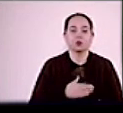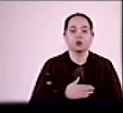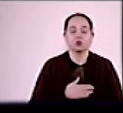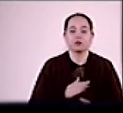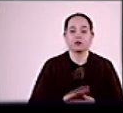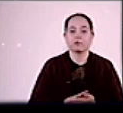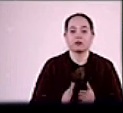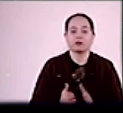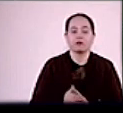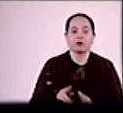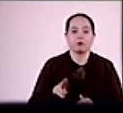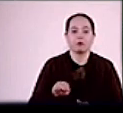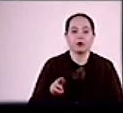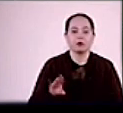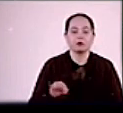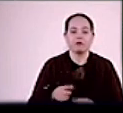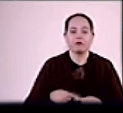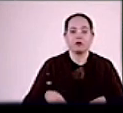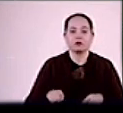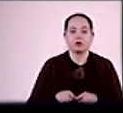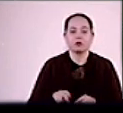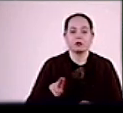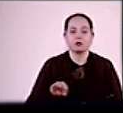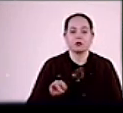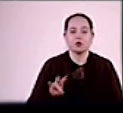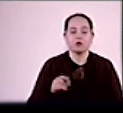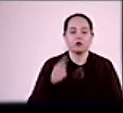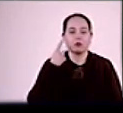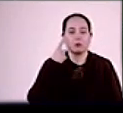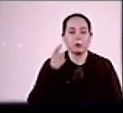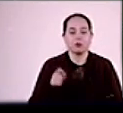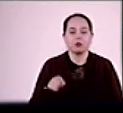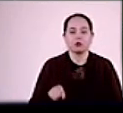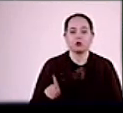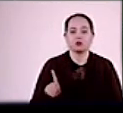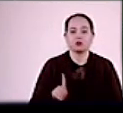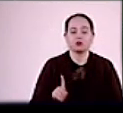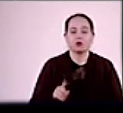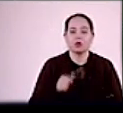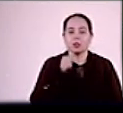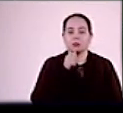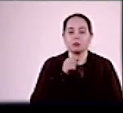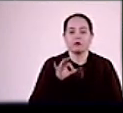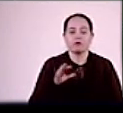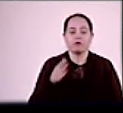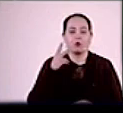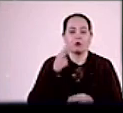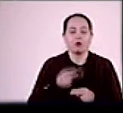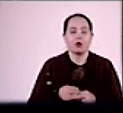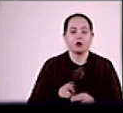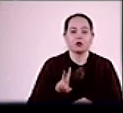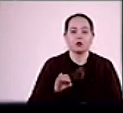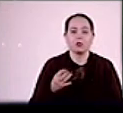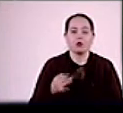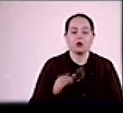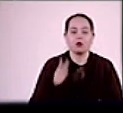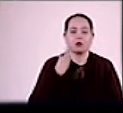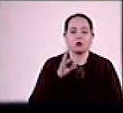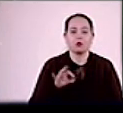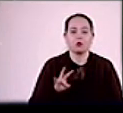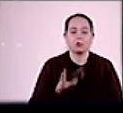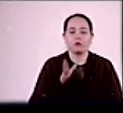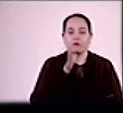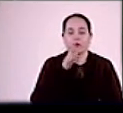Душевное состояние Пети в отряде Денисова напоминает о том, что испытывал его брат Николай, когда он